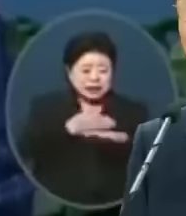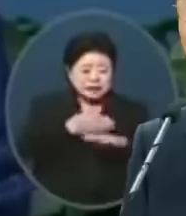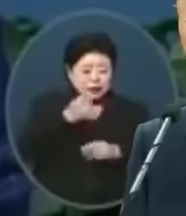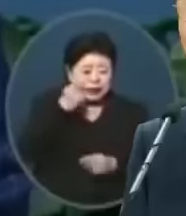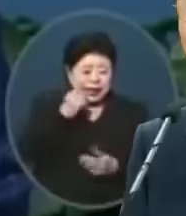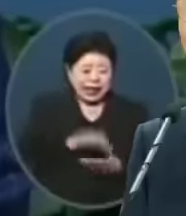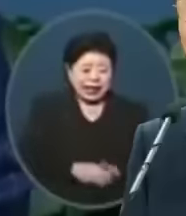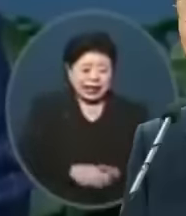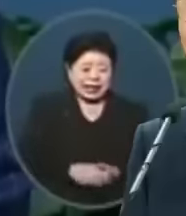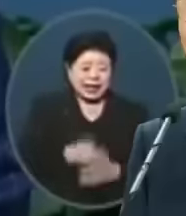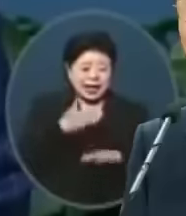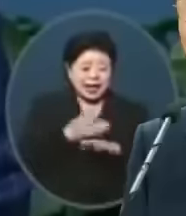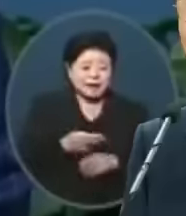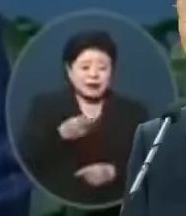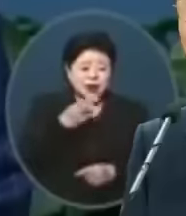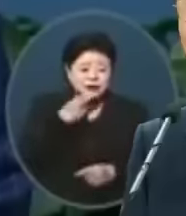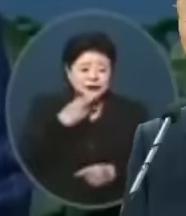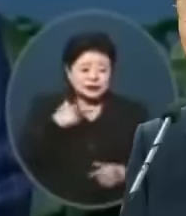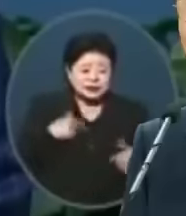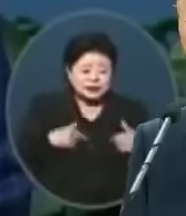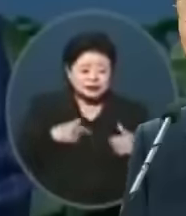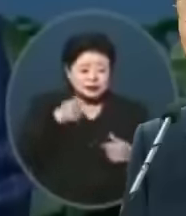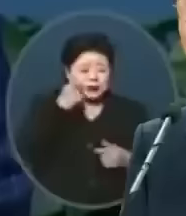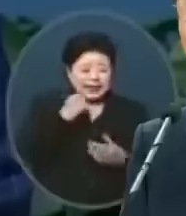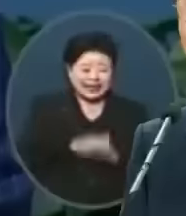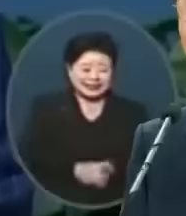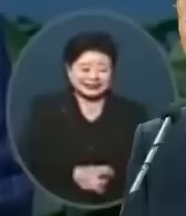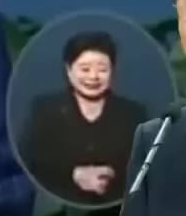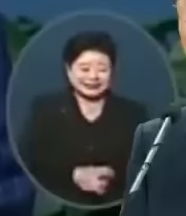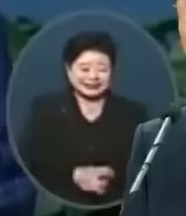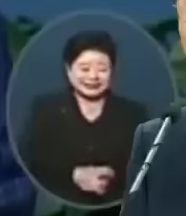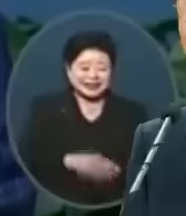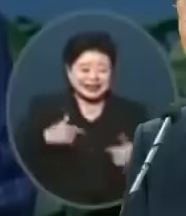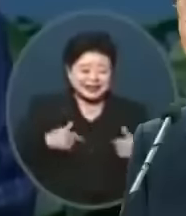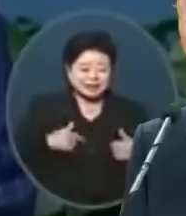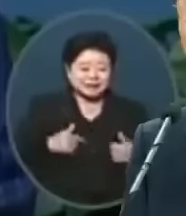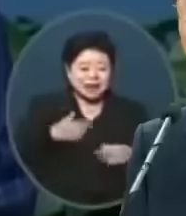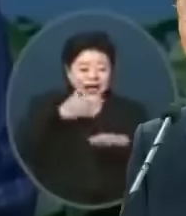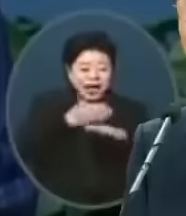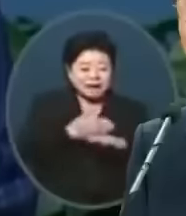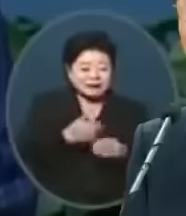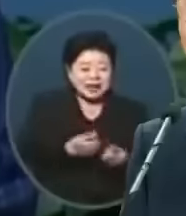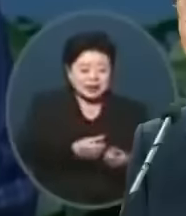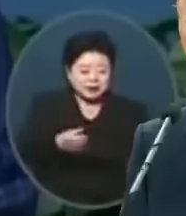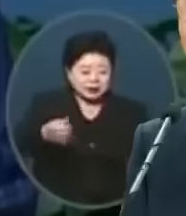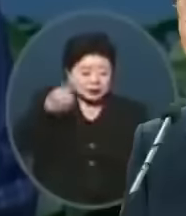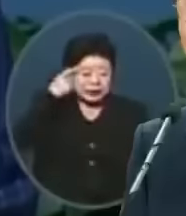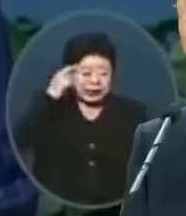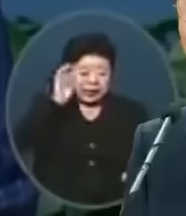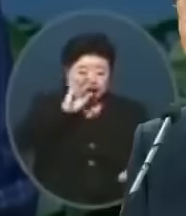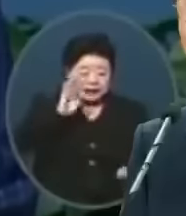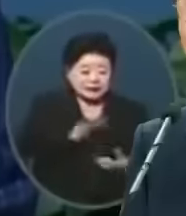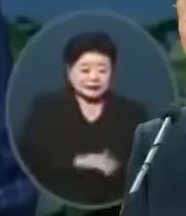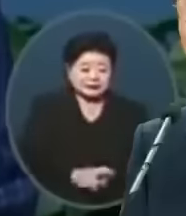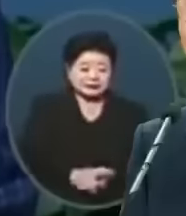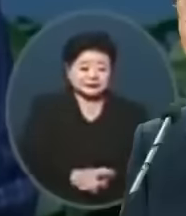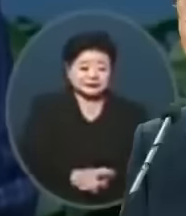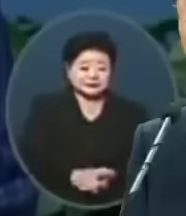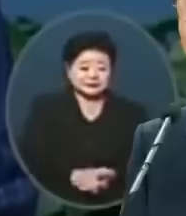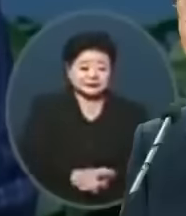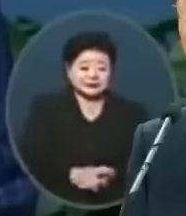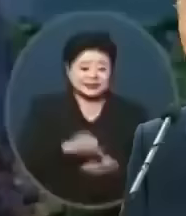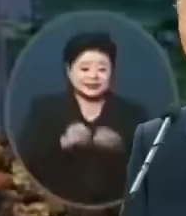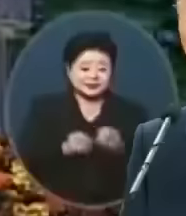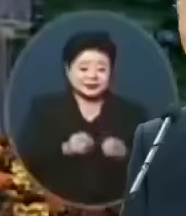없고 감사 없이 기뻐할 수가 없습니다. 기쁨과 감사를 별도로 생각하면 실패합니다.